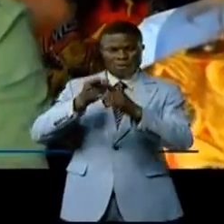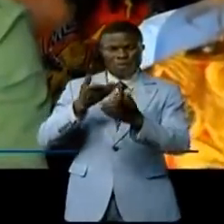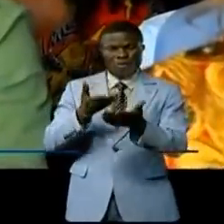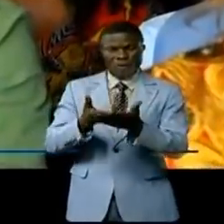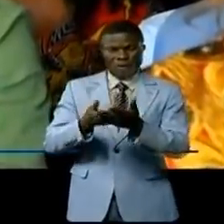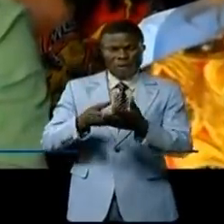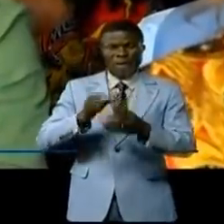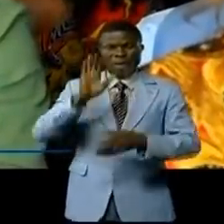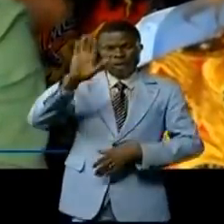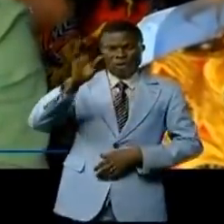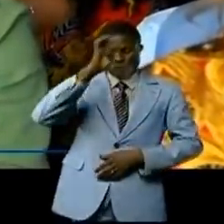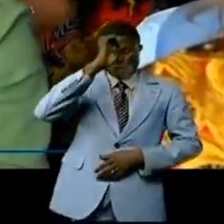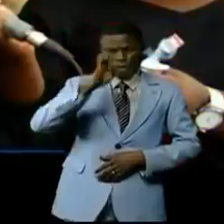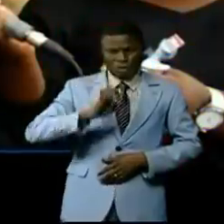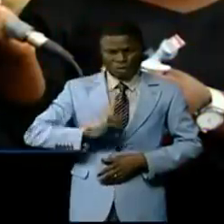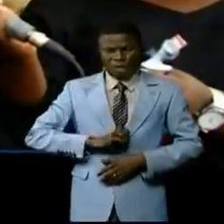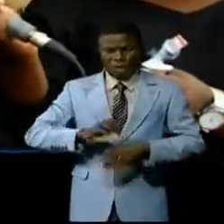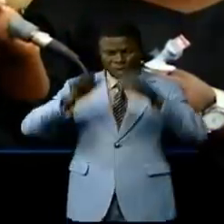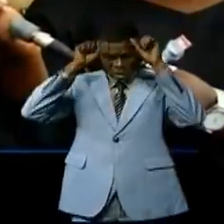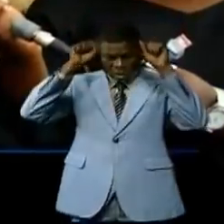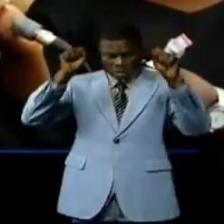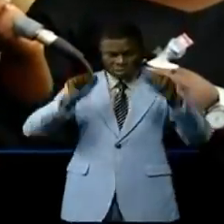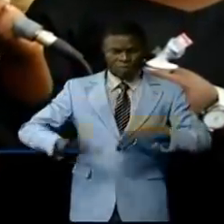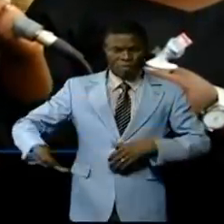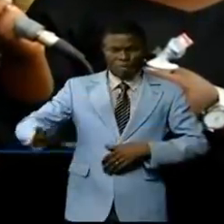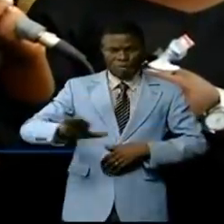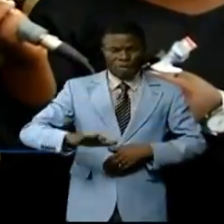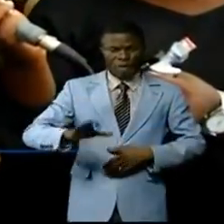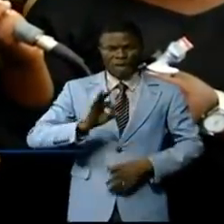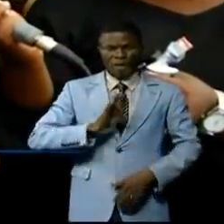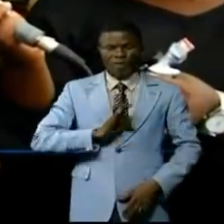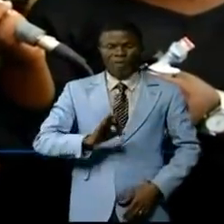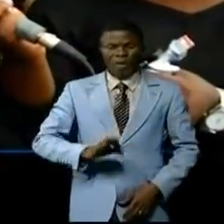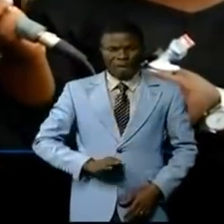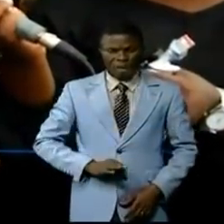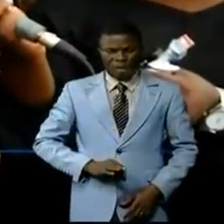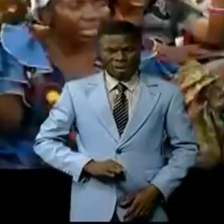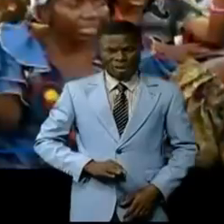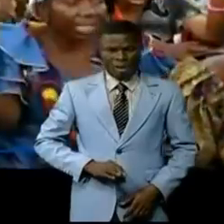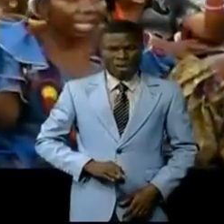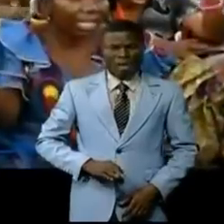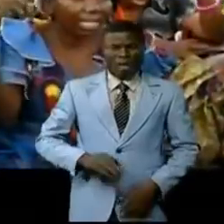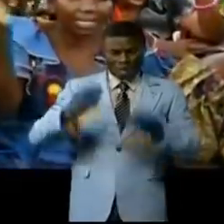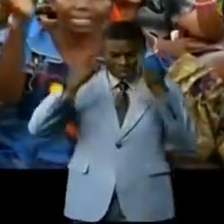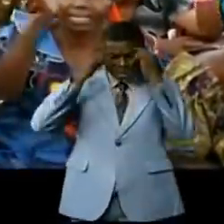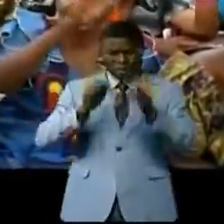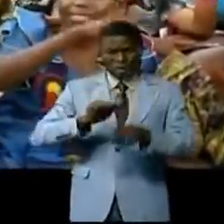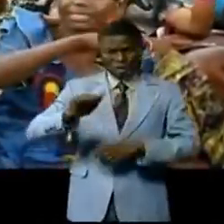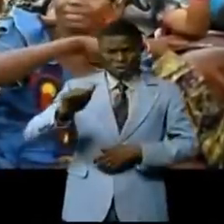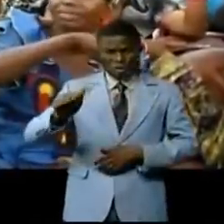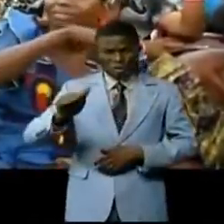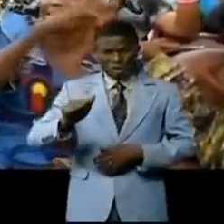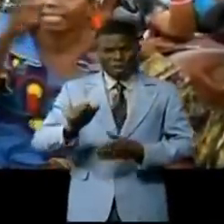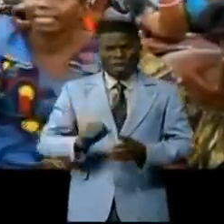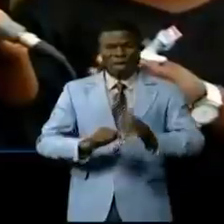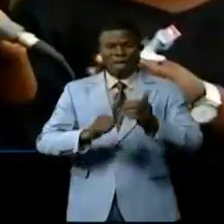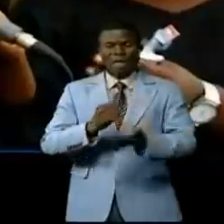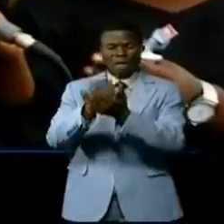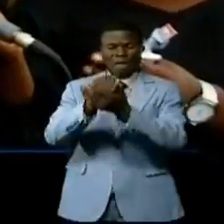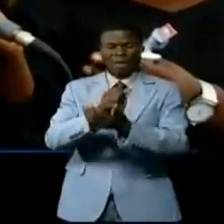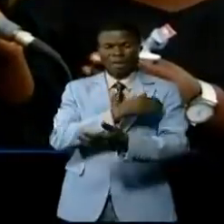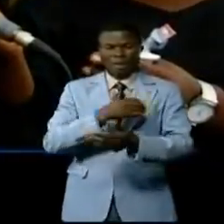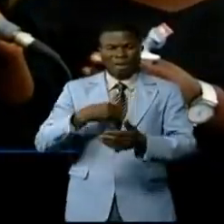son Excellence Monsieur le Président de la République, Félix Tshisekedi, dans sa détermination d'élever les femmes à des